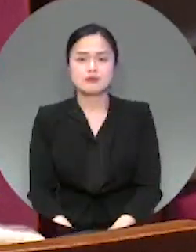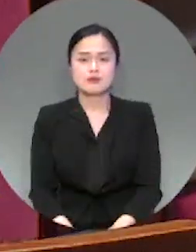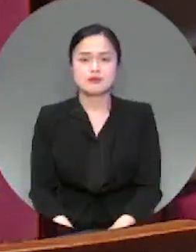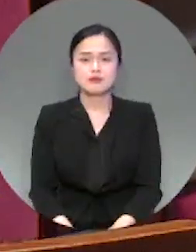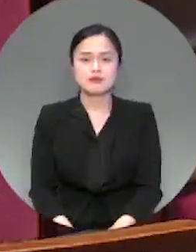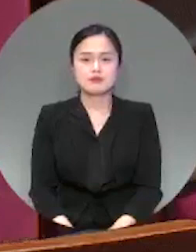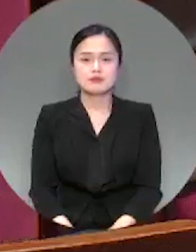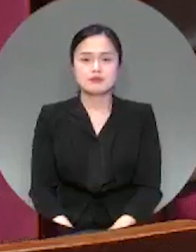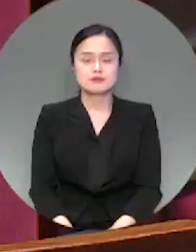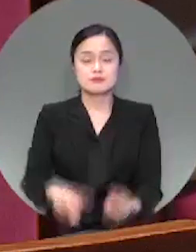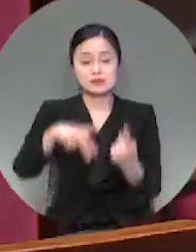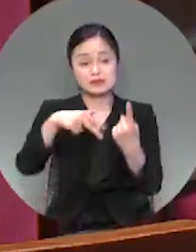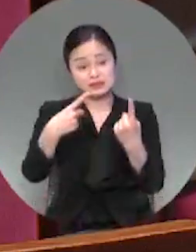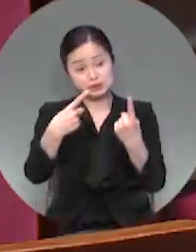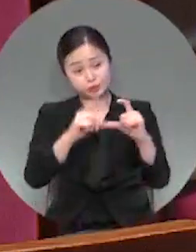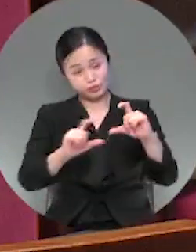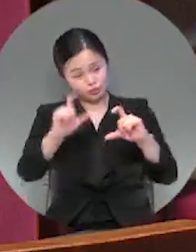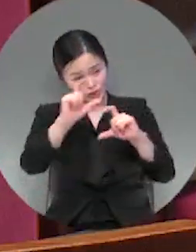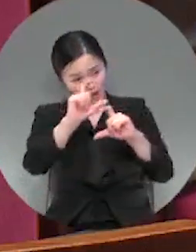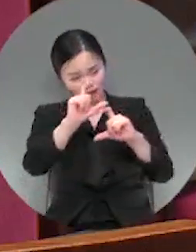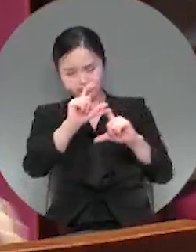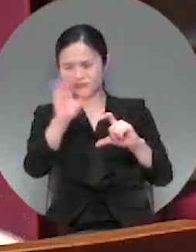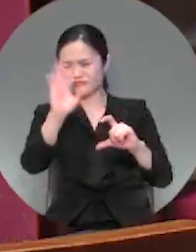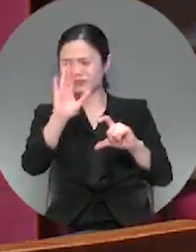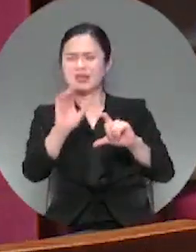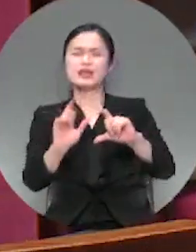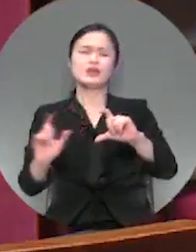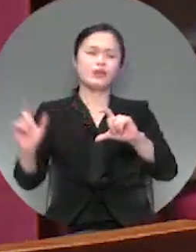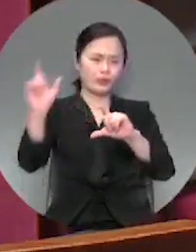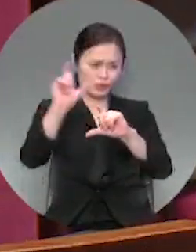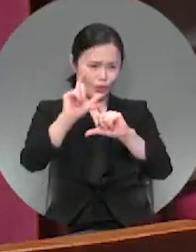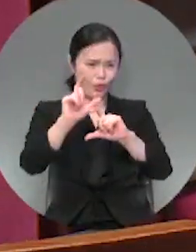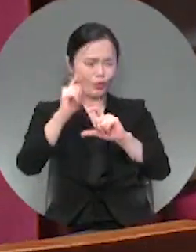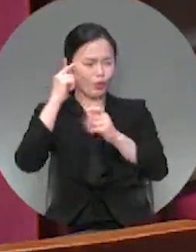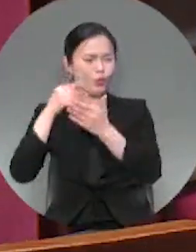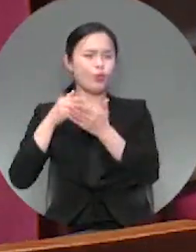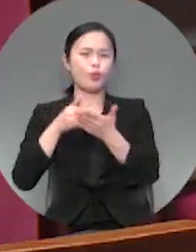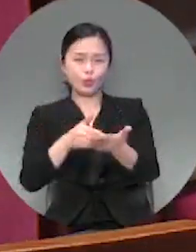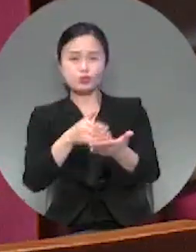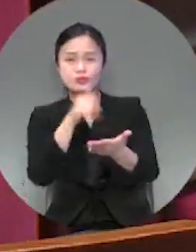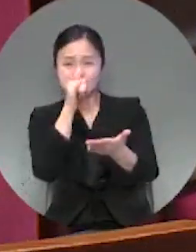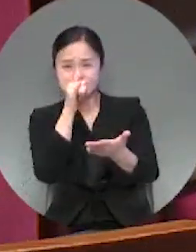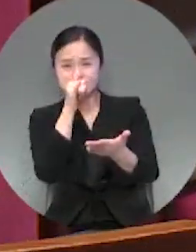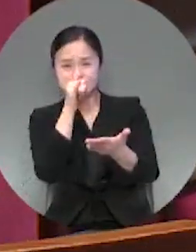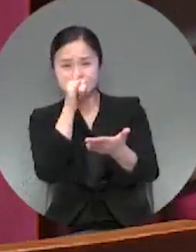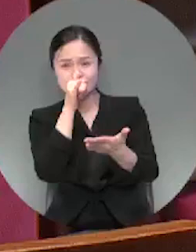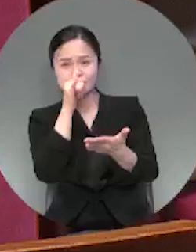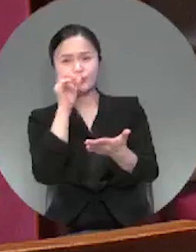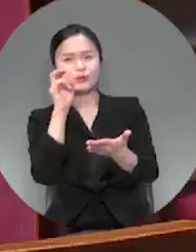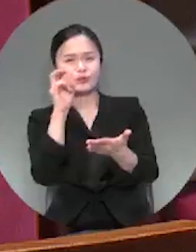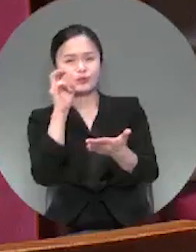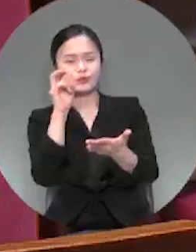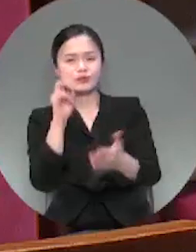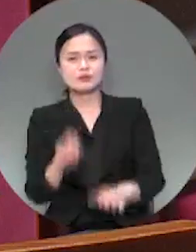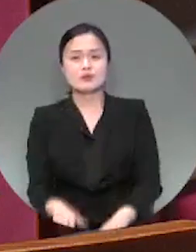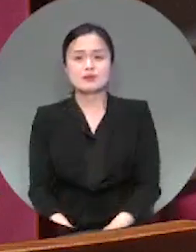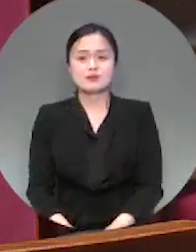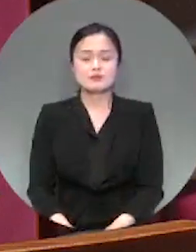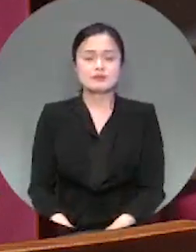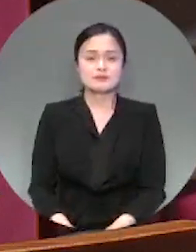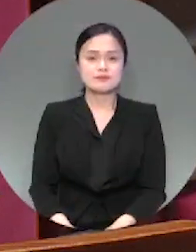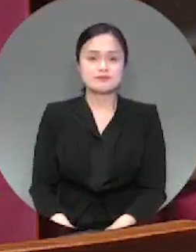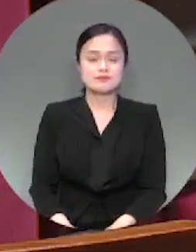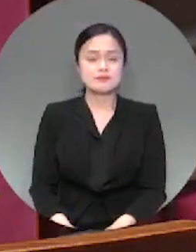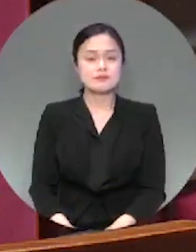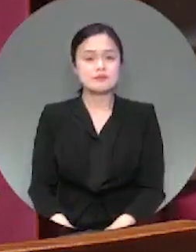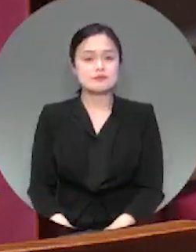더 추가를 요구할 것으로 보여지거든요. 자, 많은 의원님들이 질의를 하셨어요. 이해할